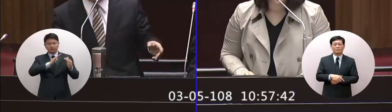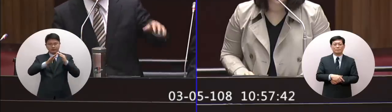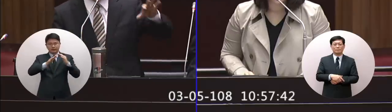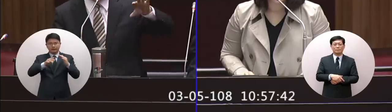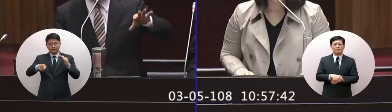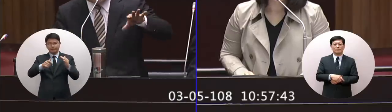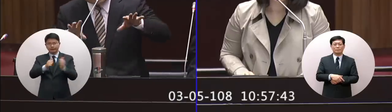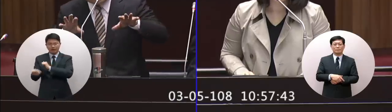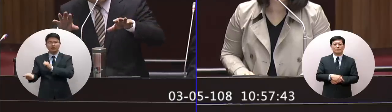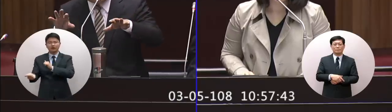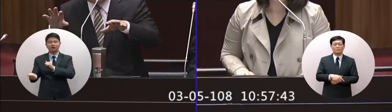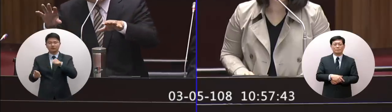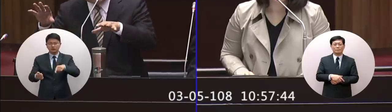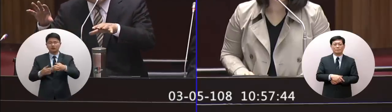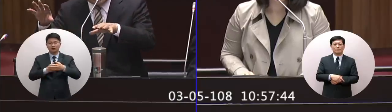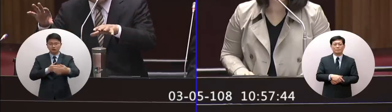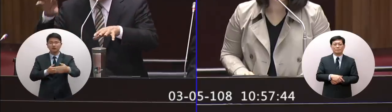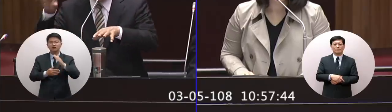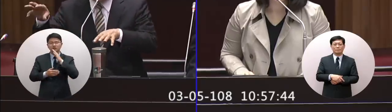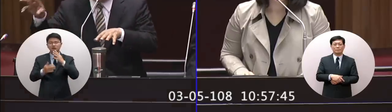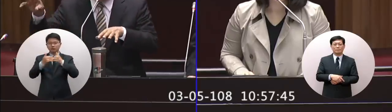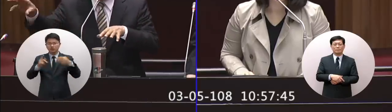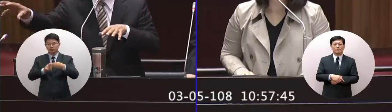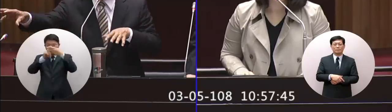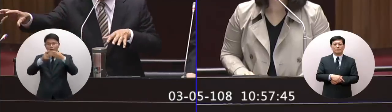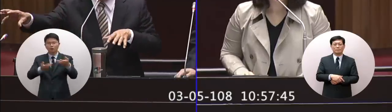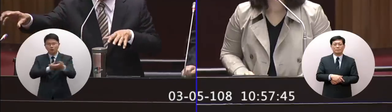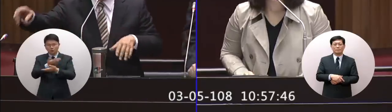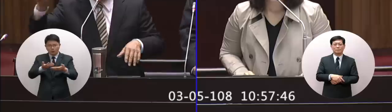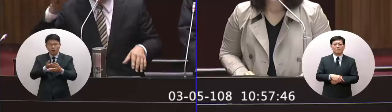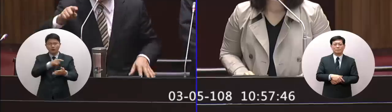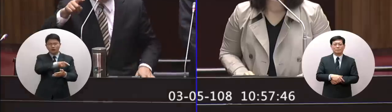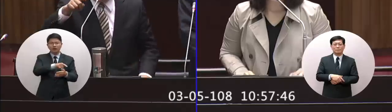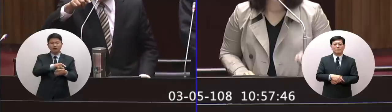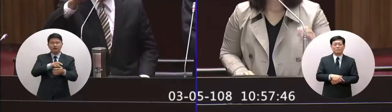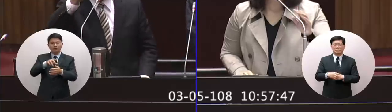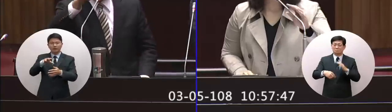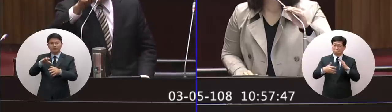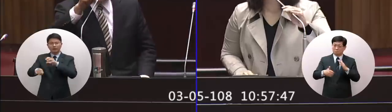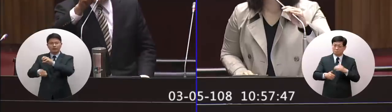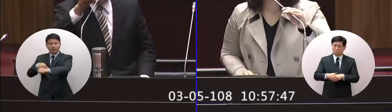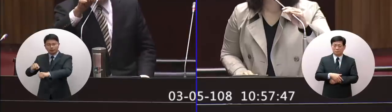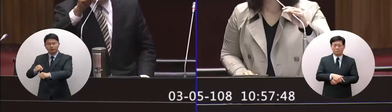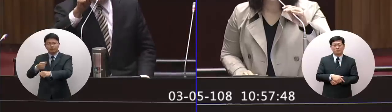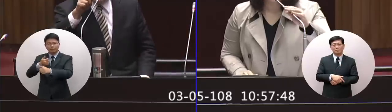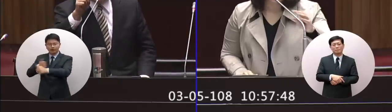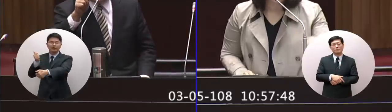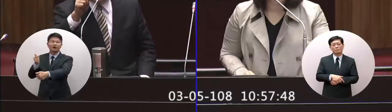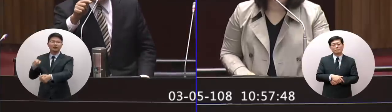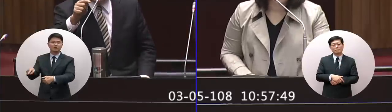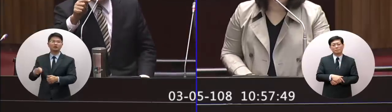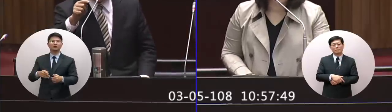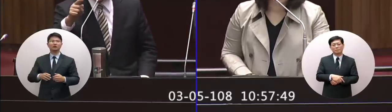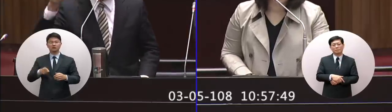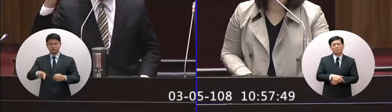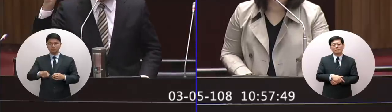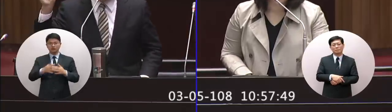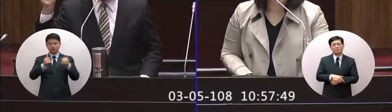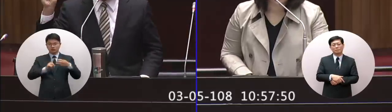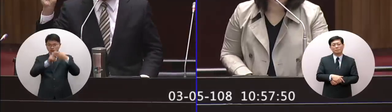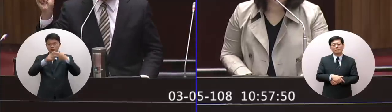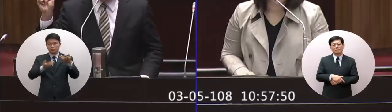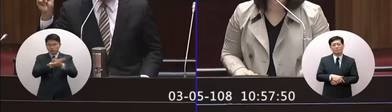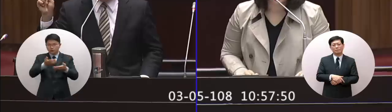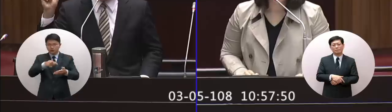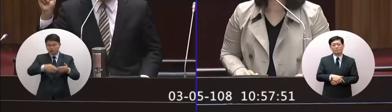个经过，就是一直用民主协商一步一步吃掉，而最后这个民主协商的机制，